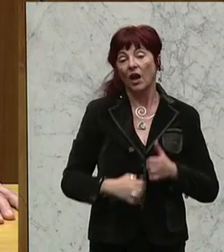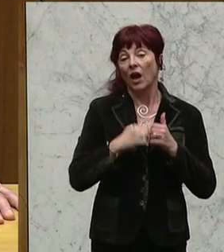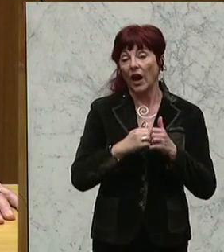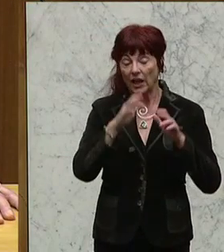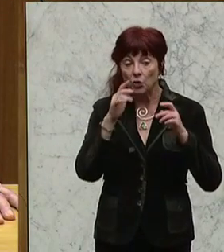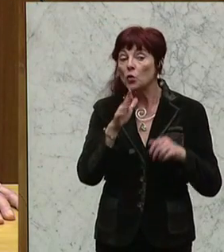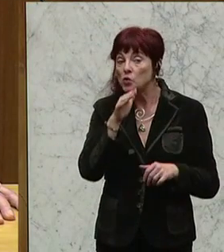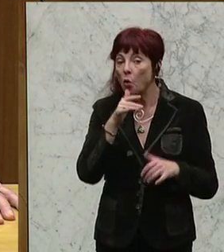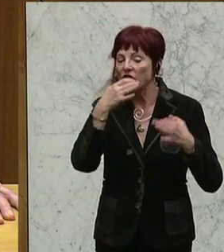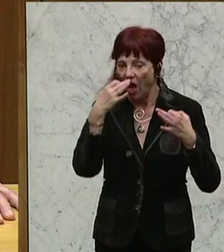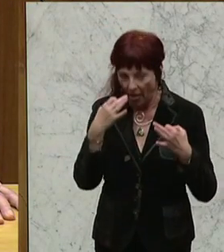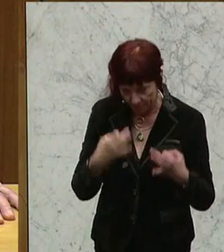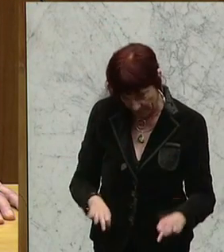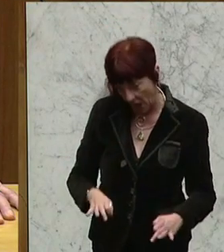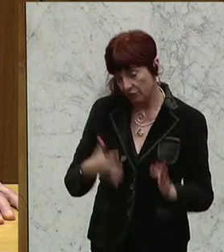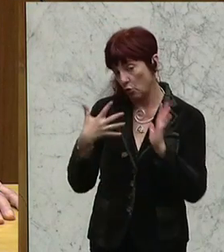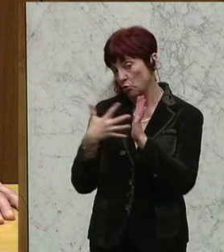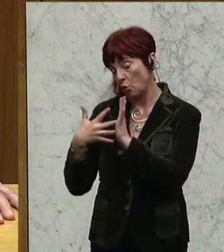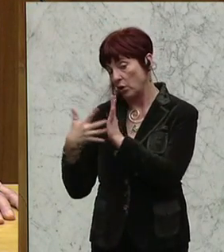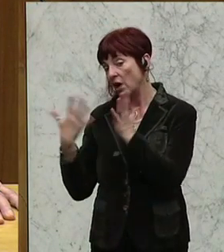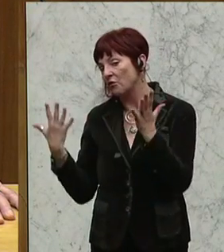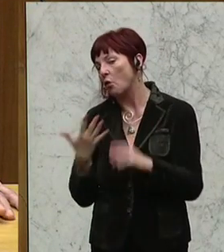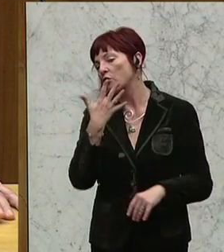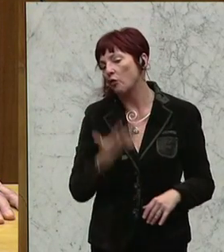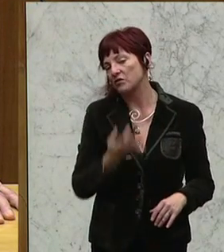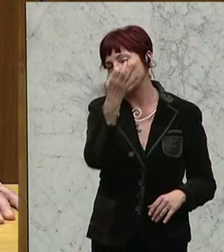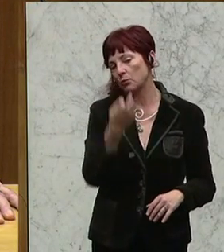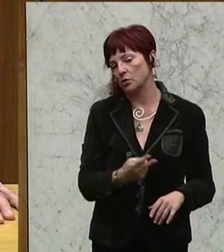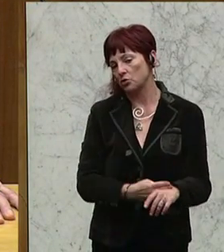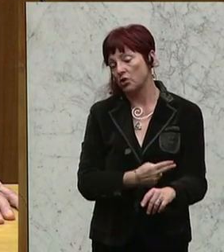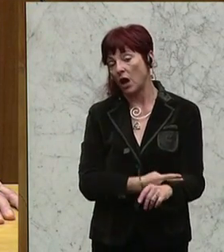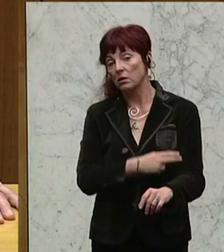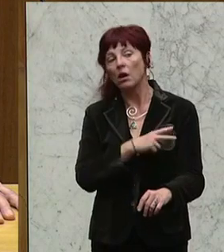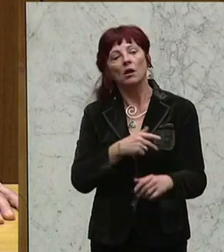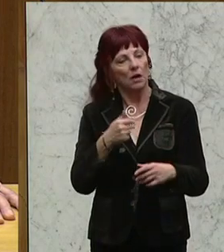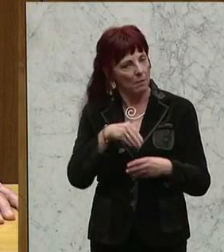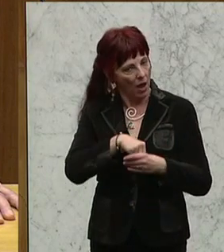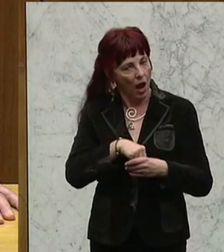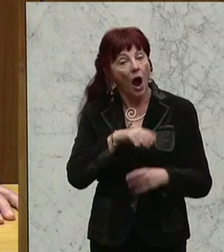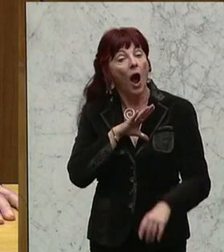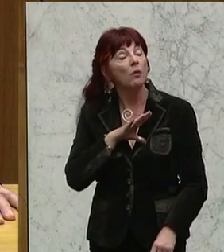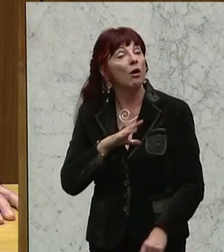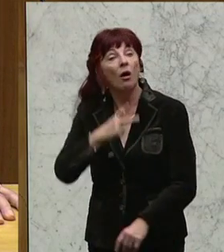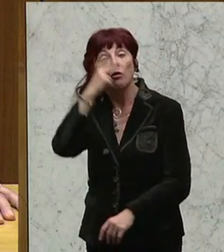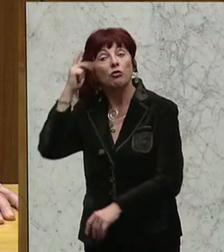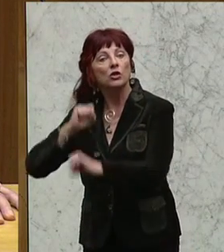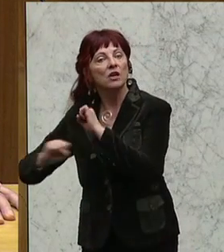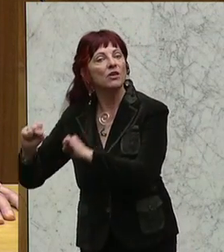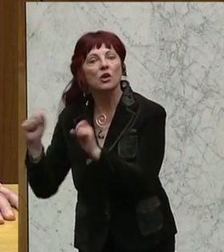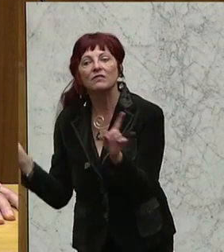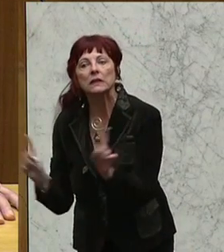die öffentliche Hand zumindestens 50% beteiligt ist nicht aber die Volksanwaltschaft die damit verbundene